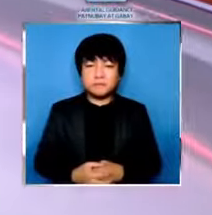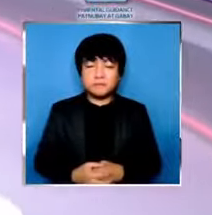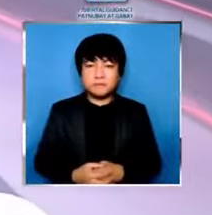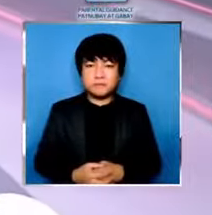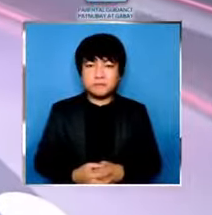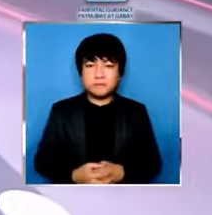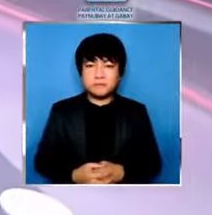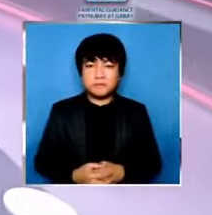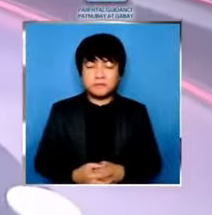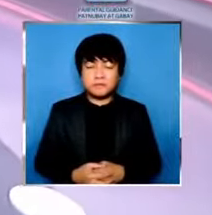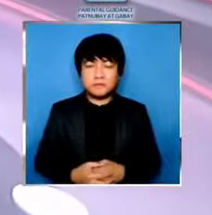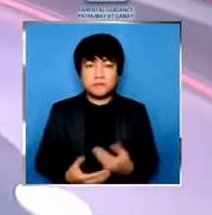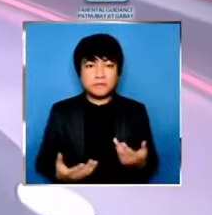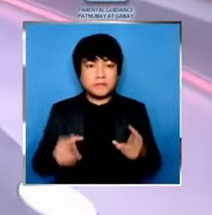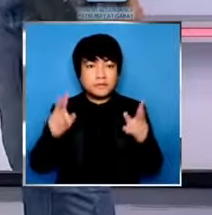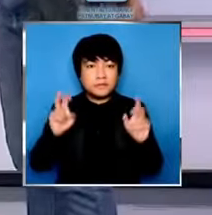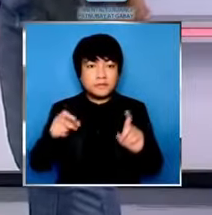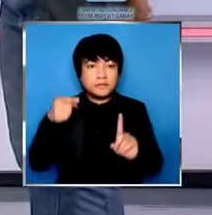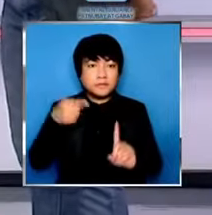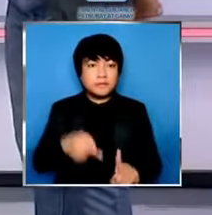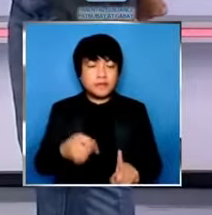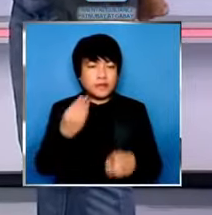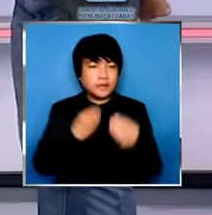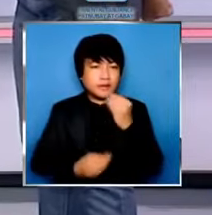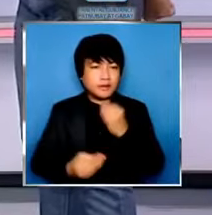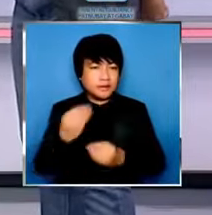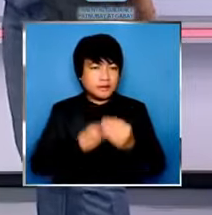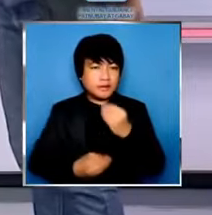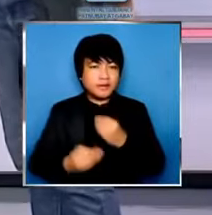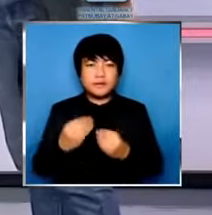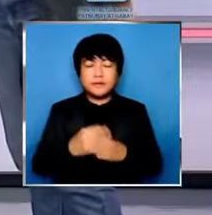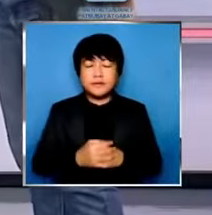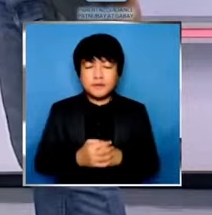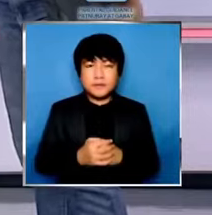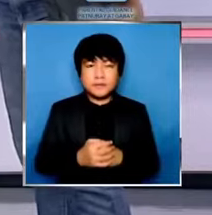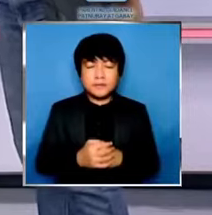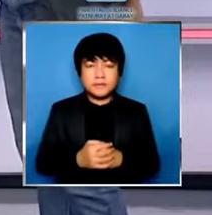Ang kategory natin ay anong lafang? Usapang pagkain. Okay,